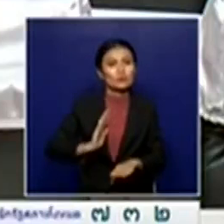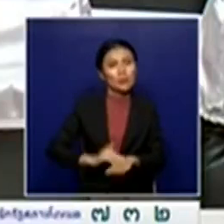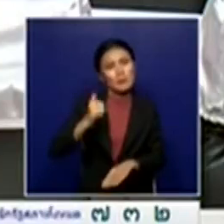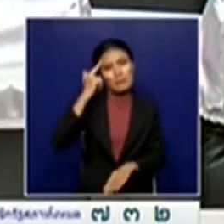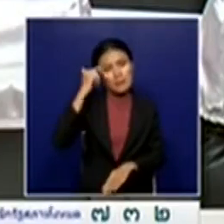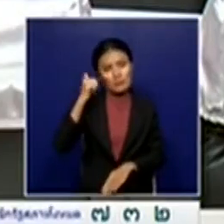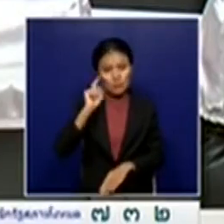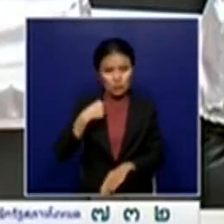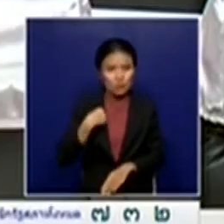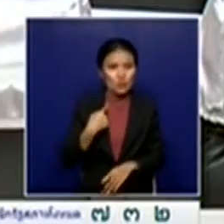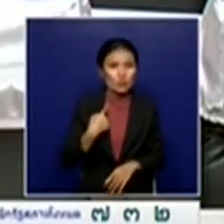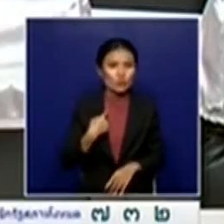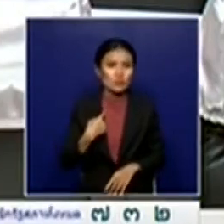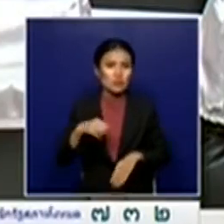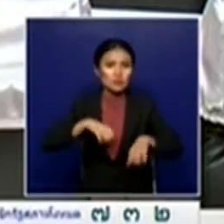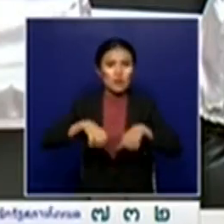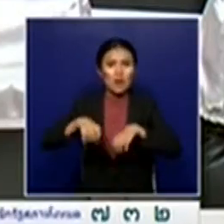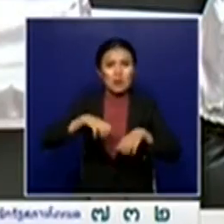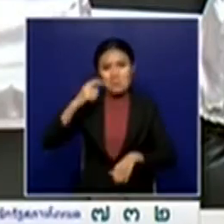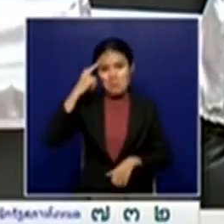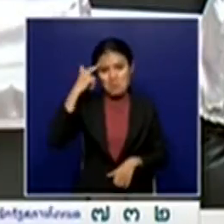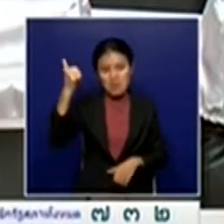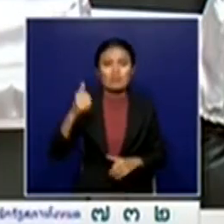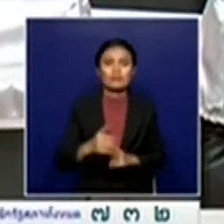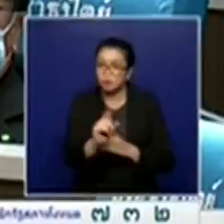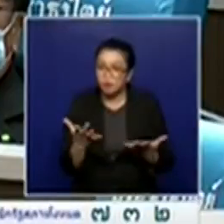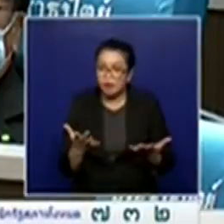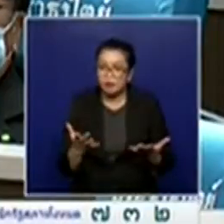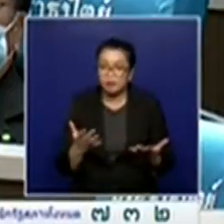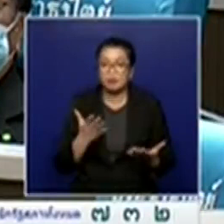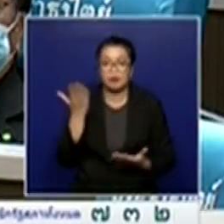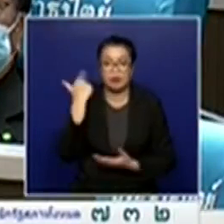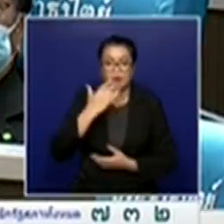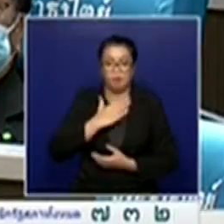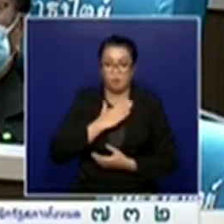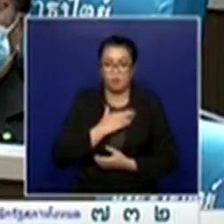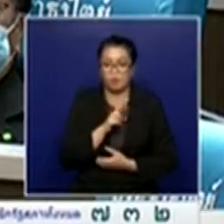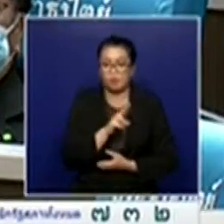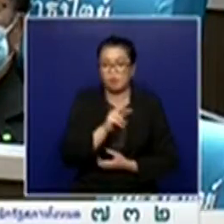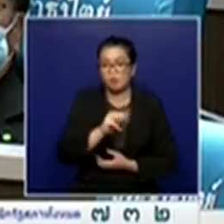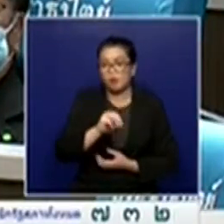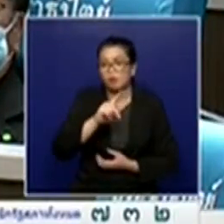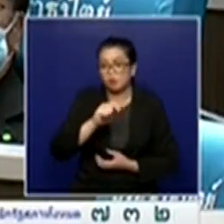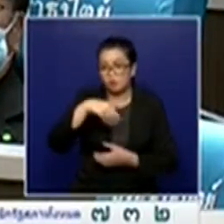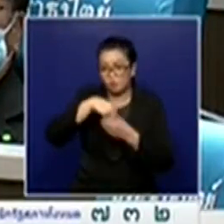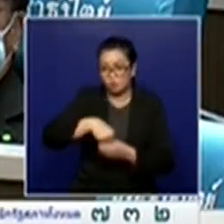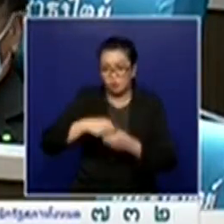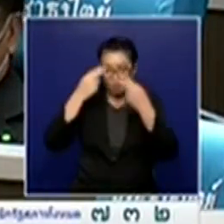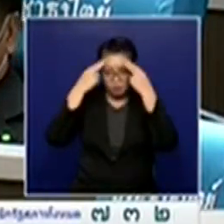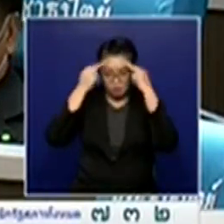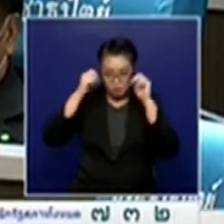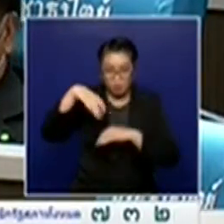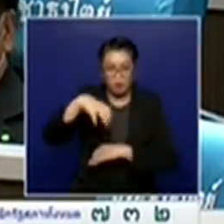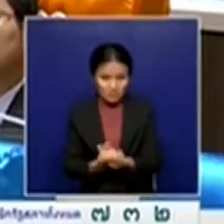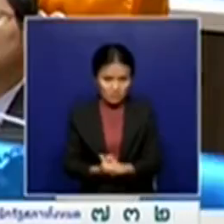ปสถาบันพระมหากษัตริย์ทางออกที่สมาชิกรัฐสภาส่วนใหญ่เสนอก็คือการหาวิธีพูดคุยอย่างปลอดภัยด้วย